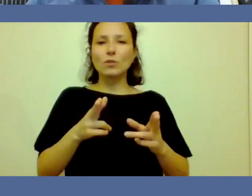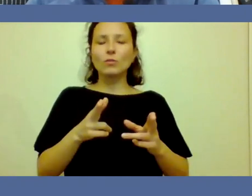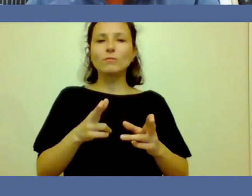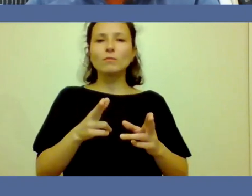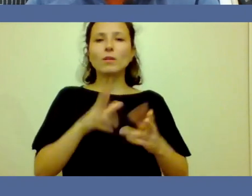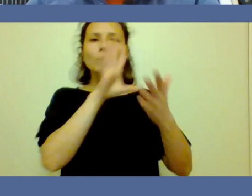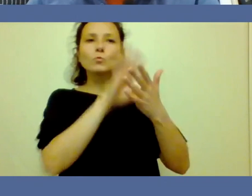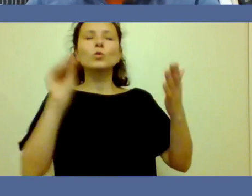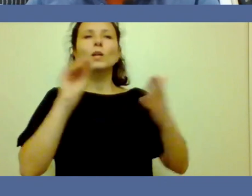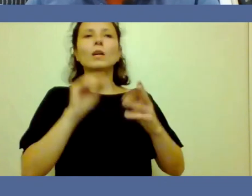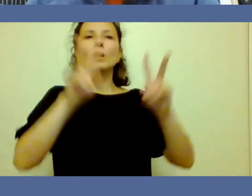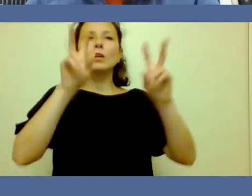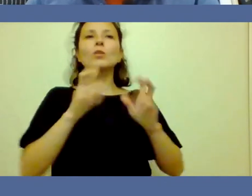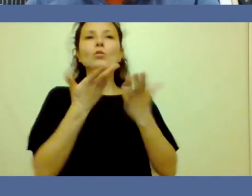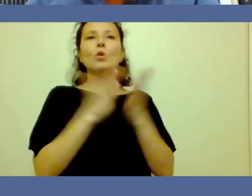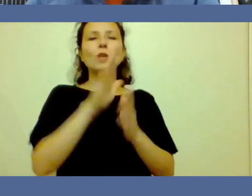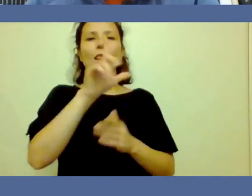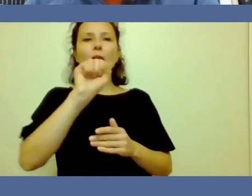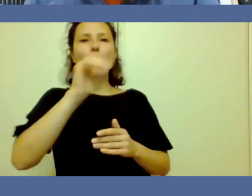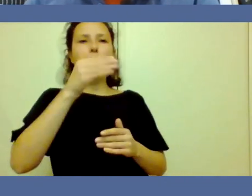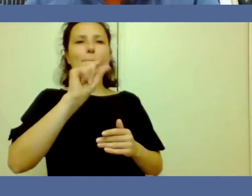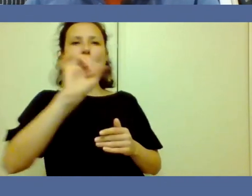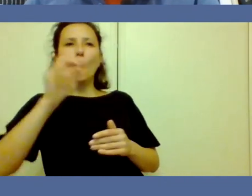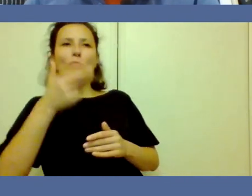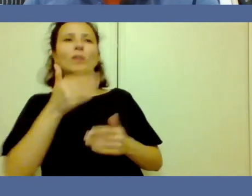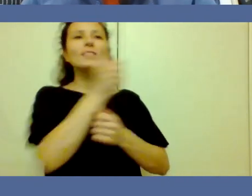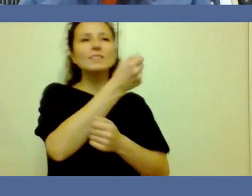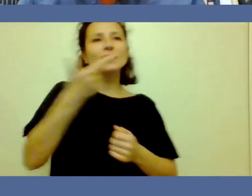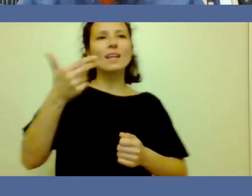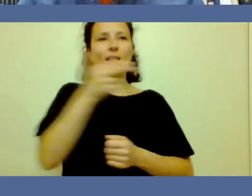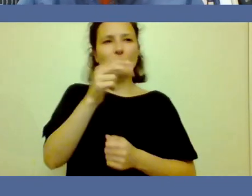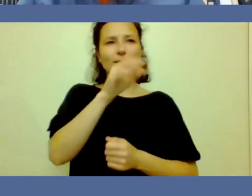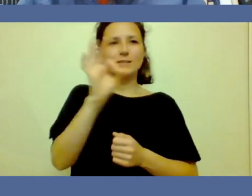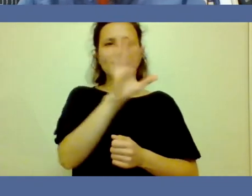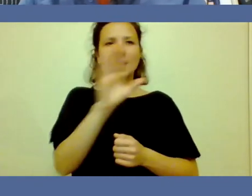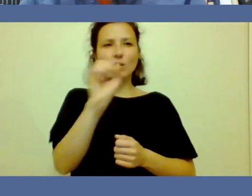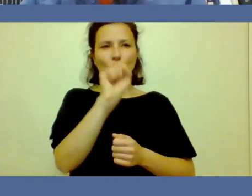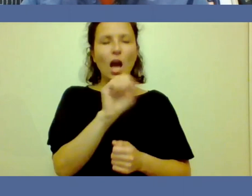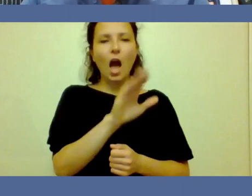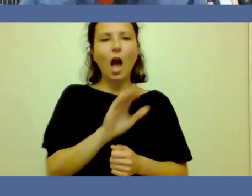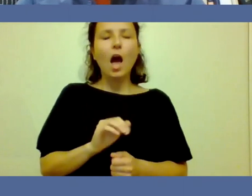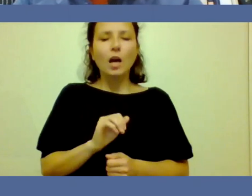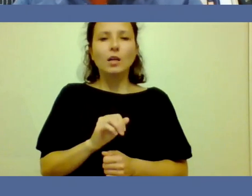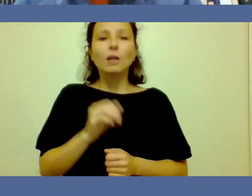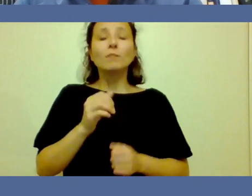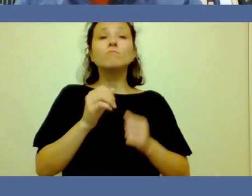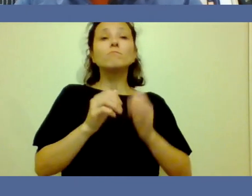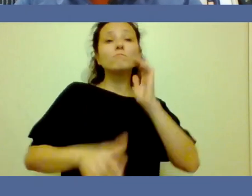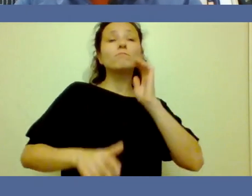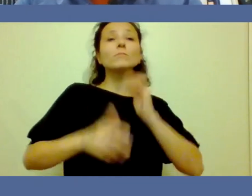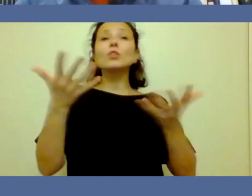adaptacji Lampionów, czyli to jest seria o Saszy i emisja będzie w TVN-ie i na Playerze,